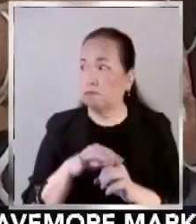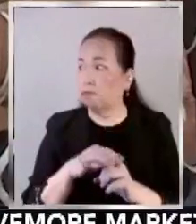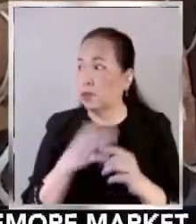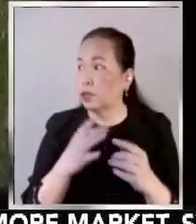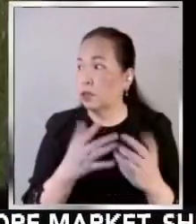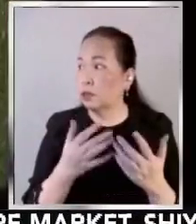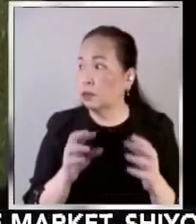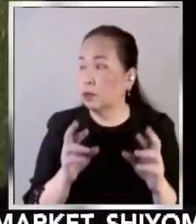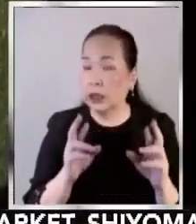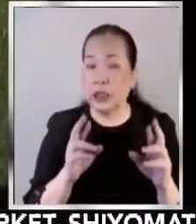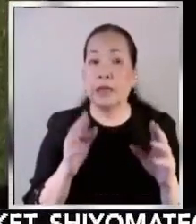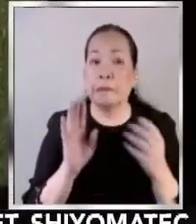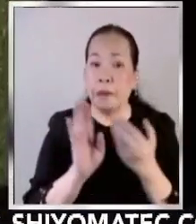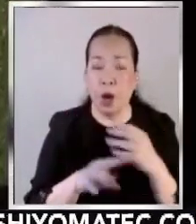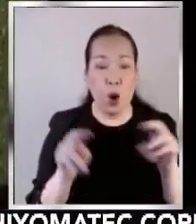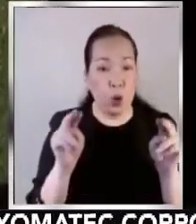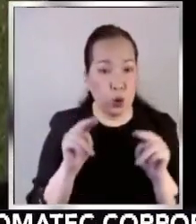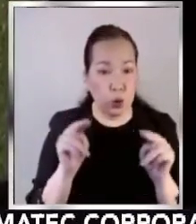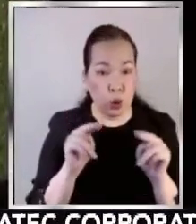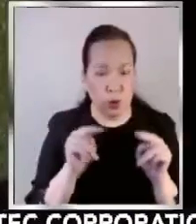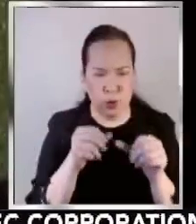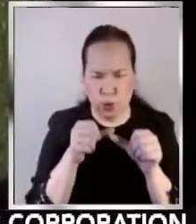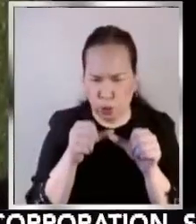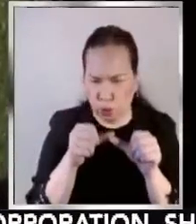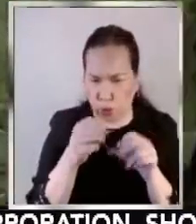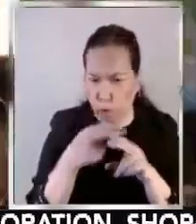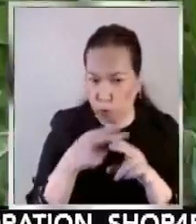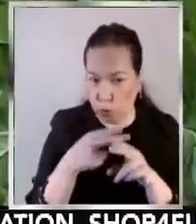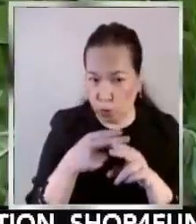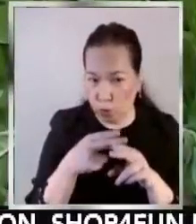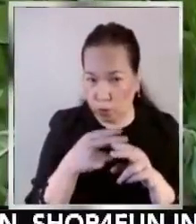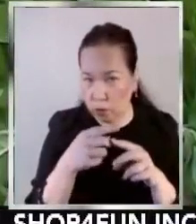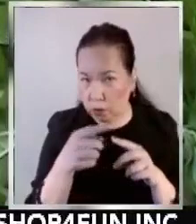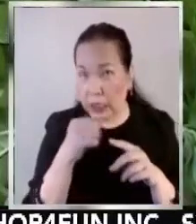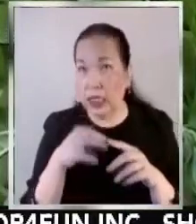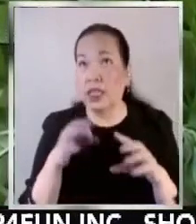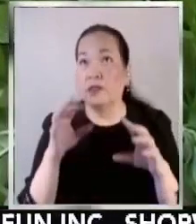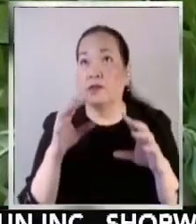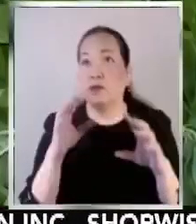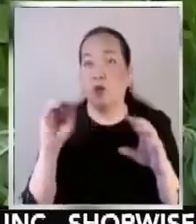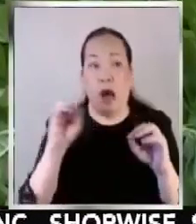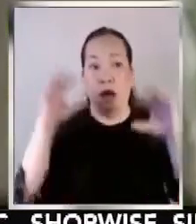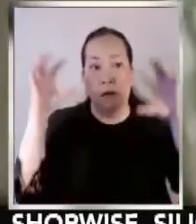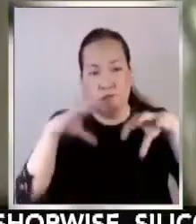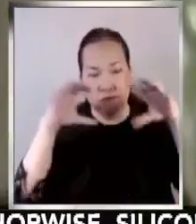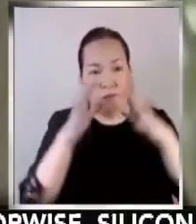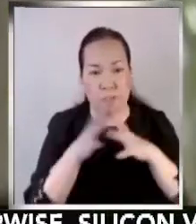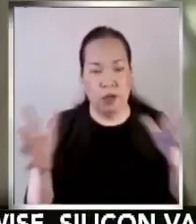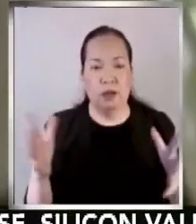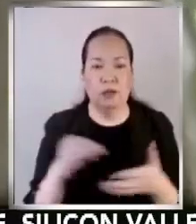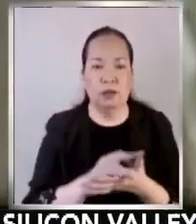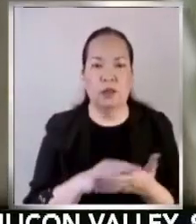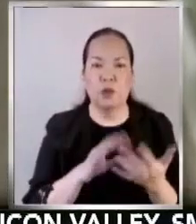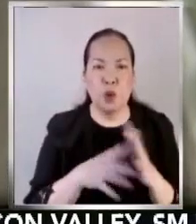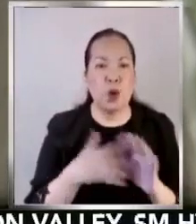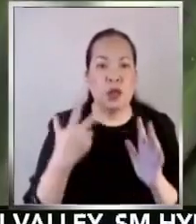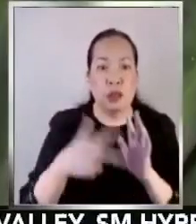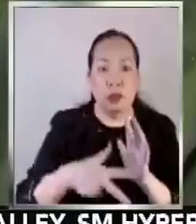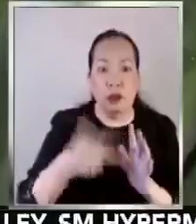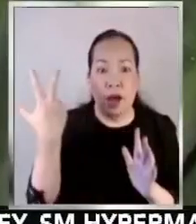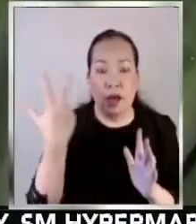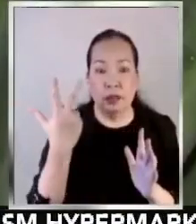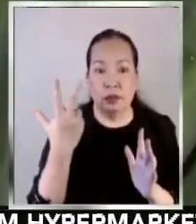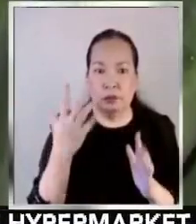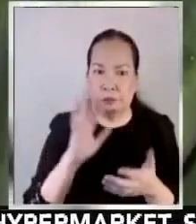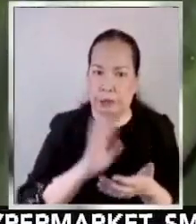itong these few weeks kung mag-normalize yung weather. Mahigit triple ang itinaas ng presyo ng kilo ng lechugas na